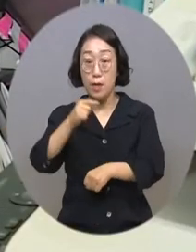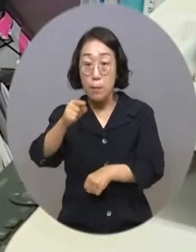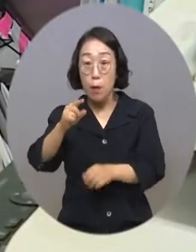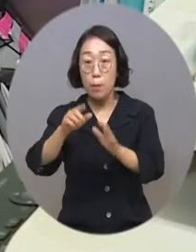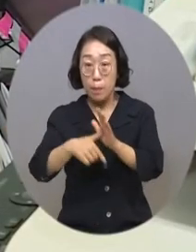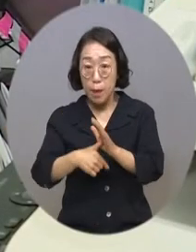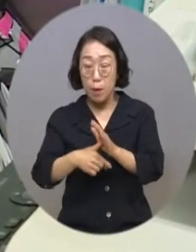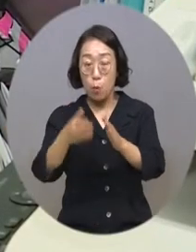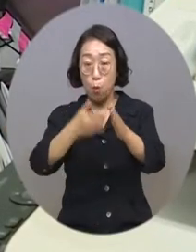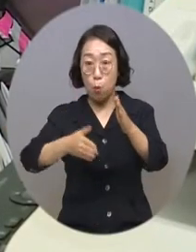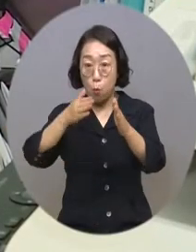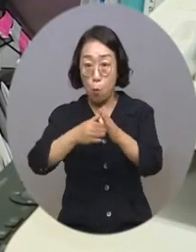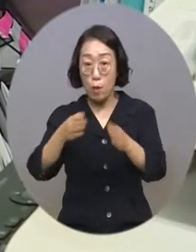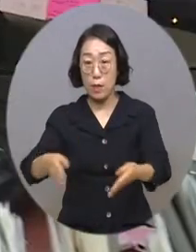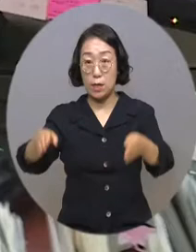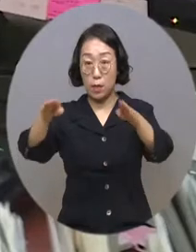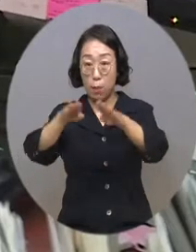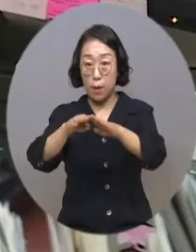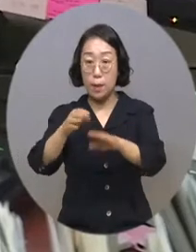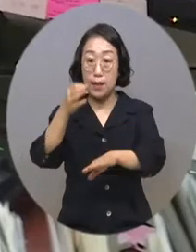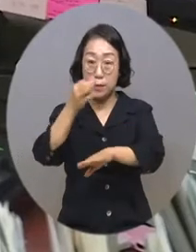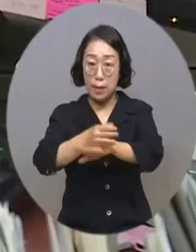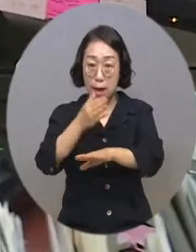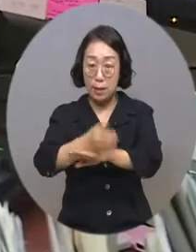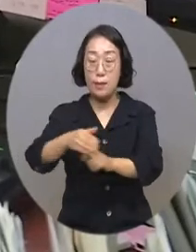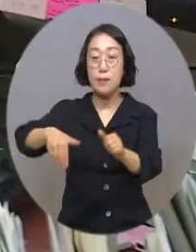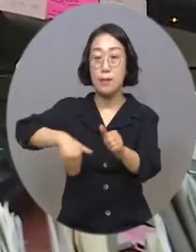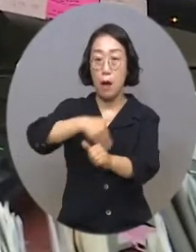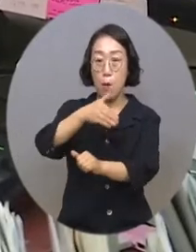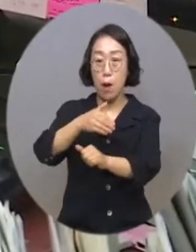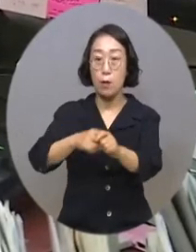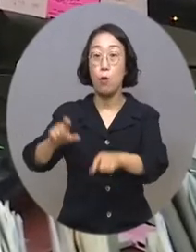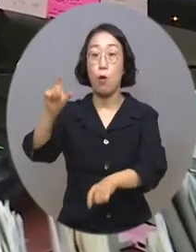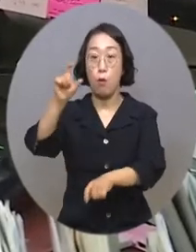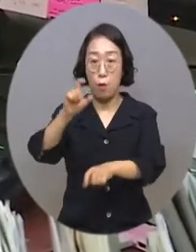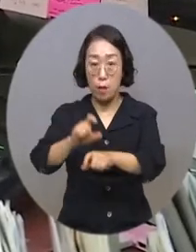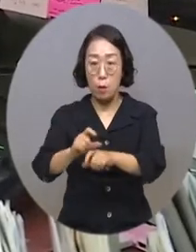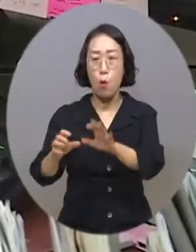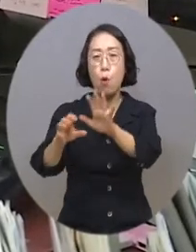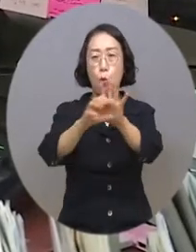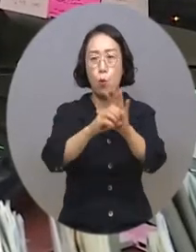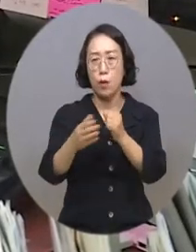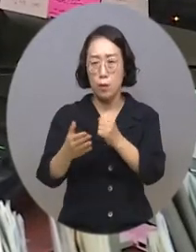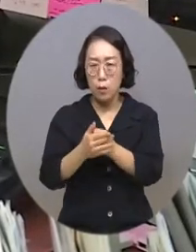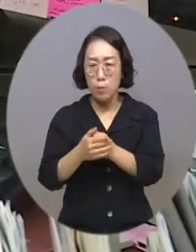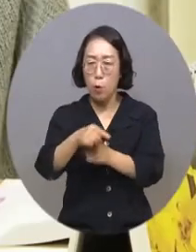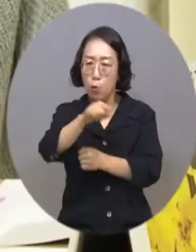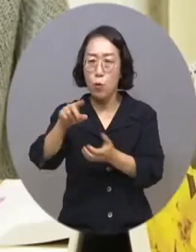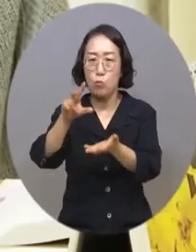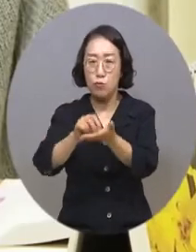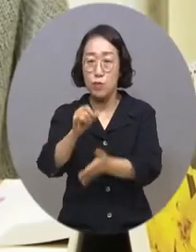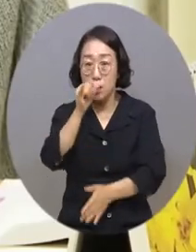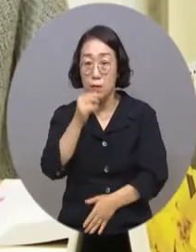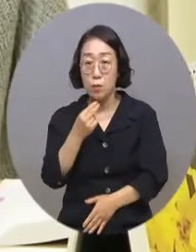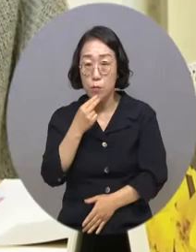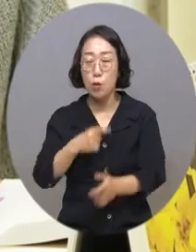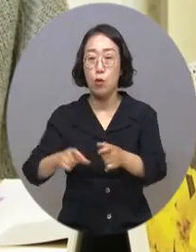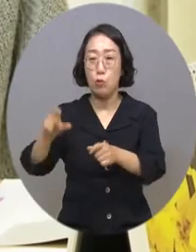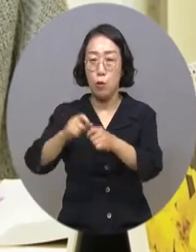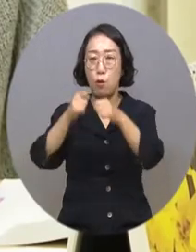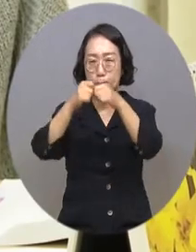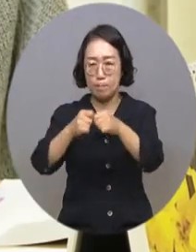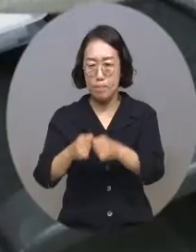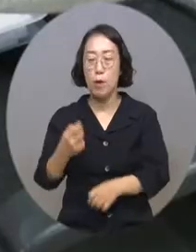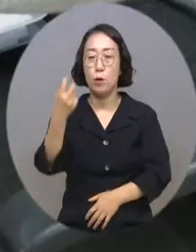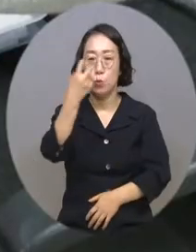조사에는 공공기관의 우선 구매 현황 등 기본 사항 이외에도 코로나19로 인한 영향을 파악하기 위한 문항을